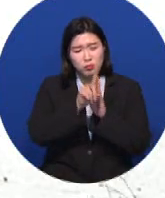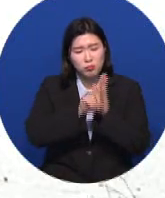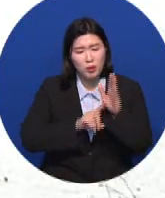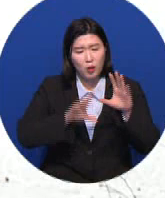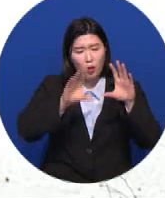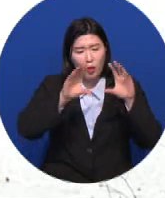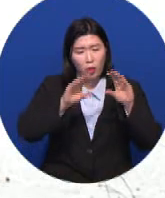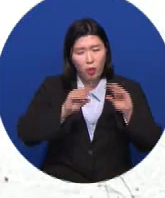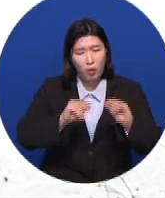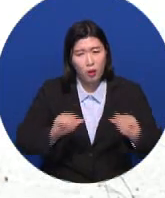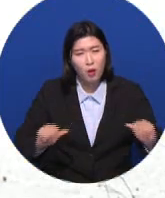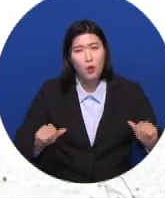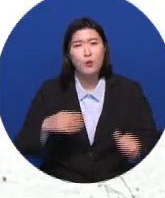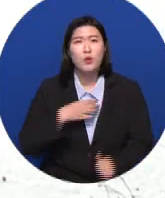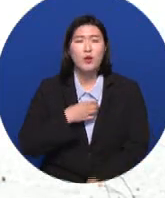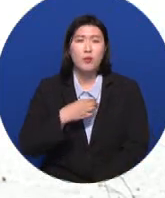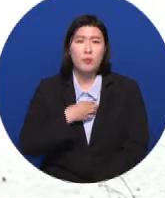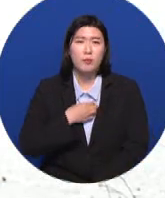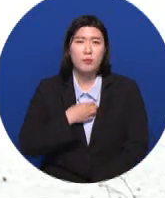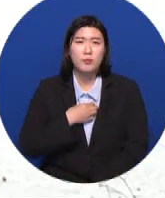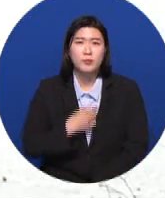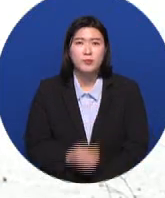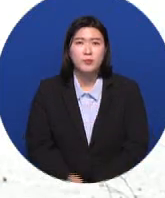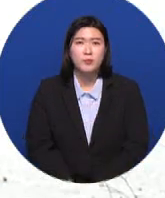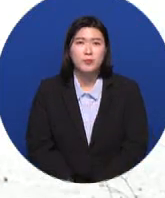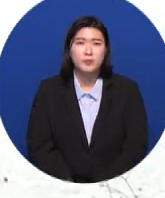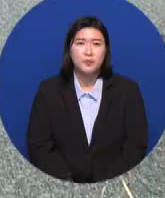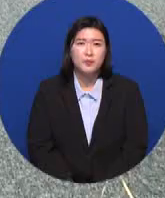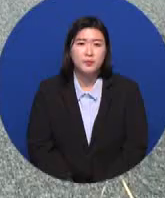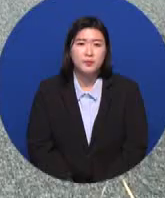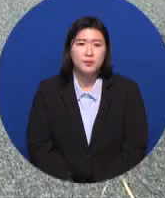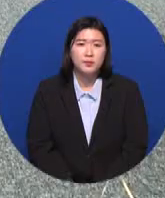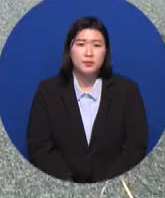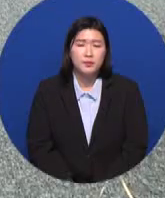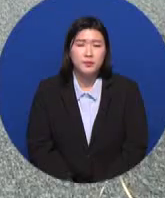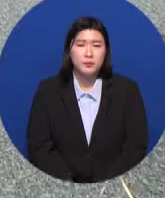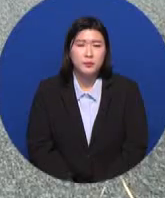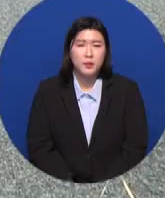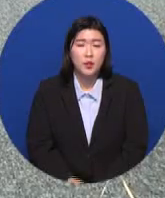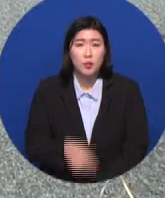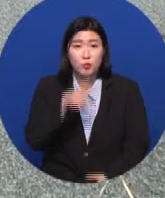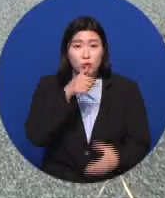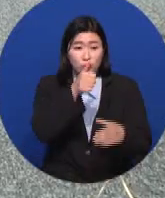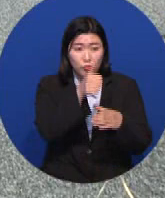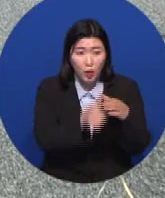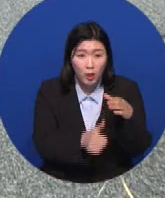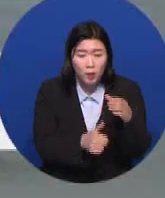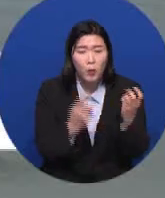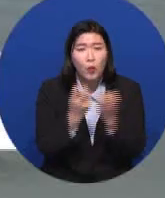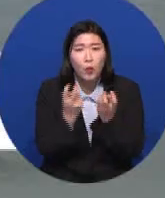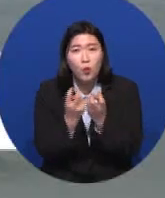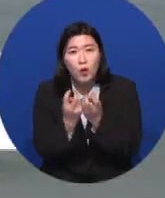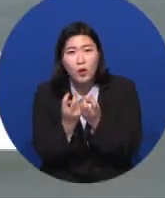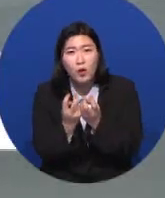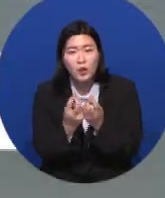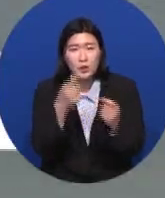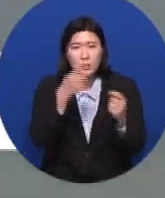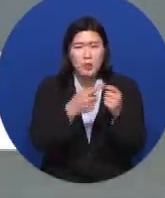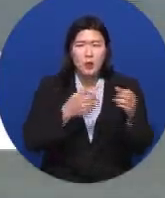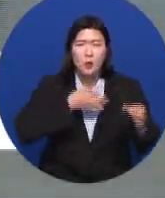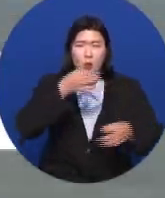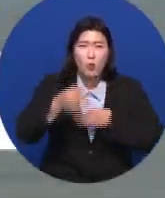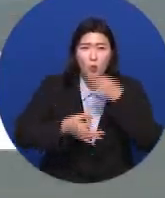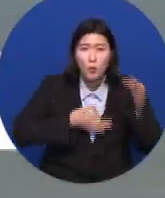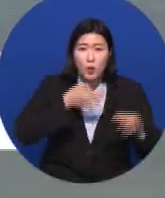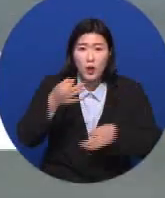같은데는 얼음이 그 쉽게 녹을 수 있습니다 만약 물에 빠졌을 경우에는 소리를 질러 구조를